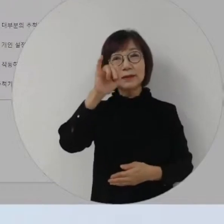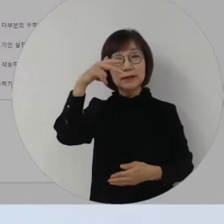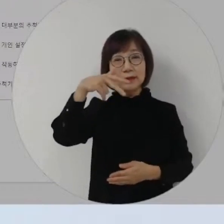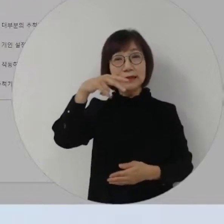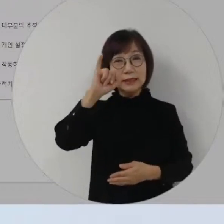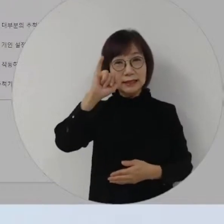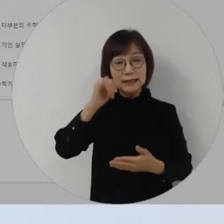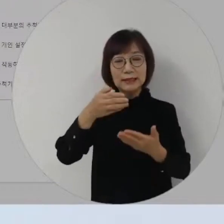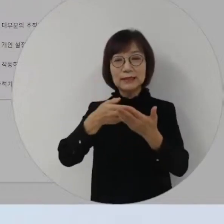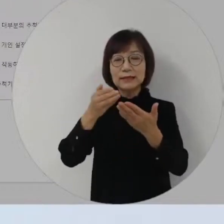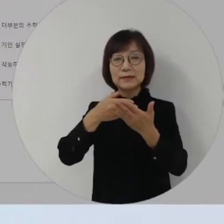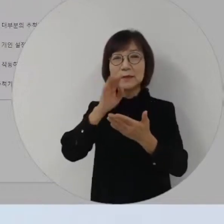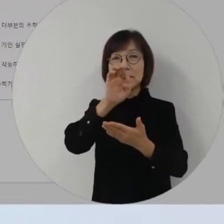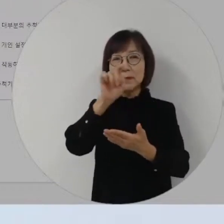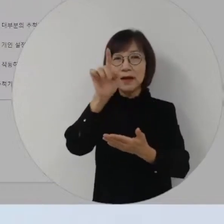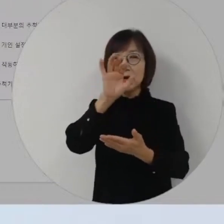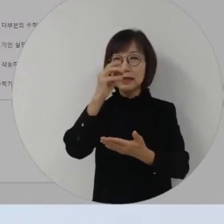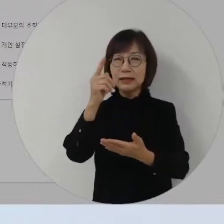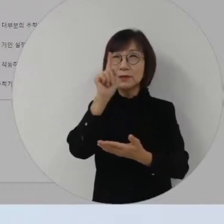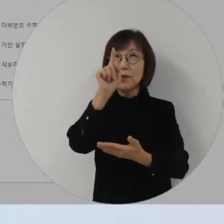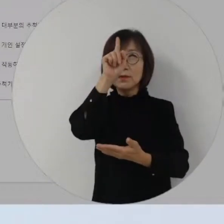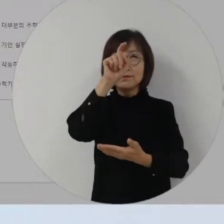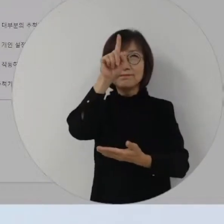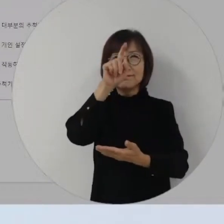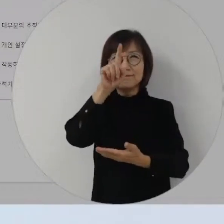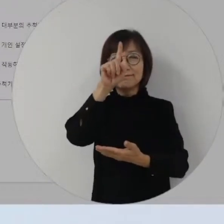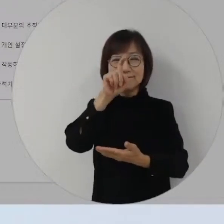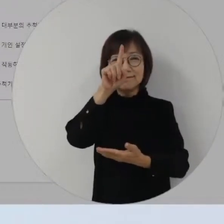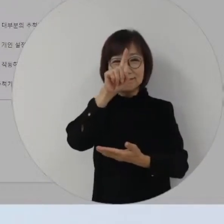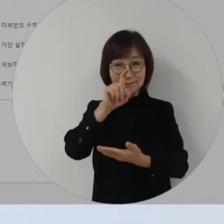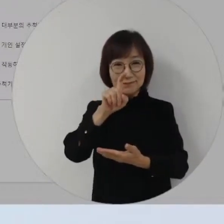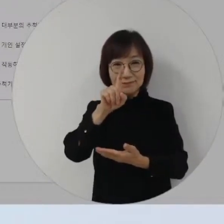지금 지우기 해주는 거예요.